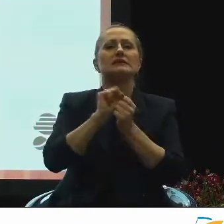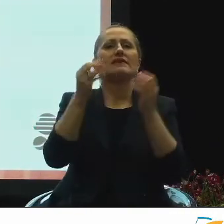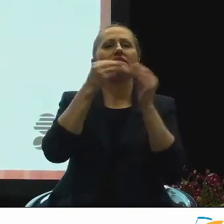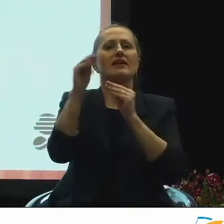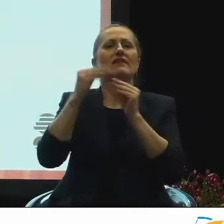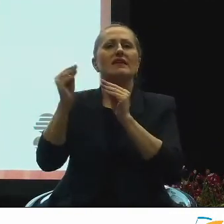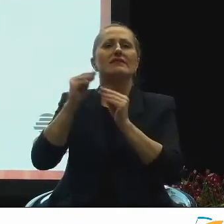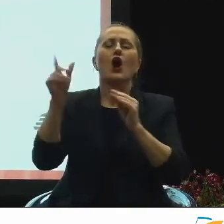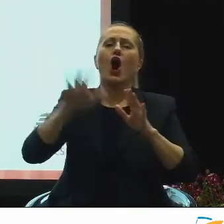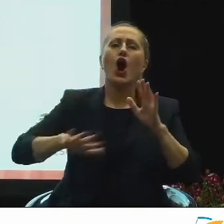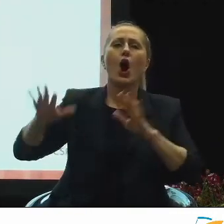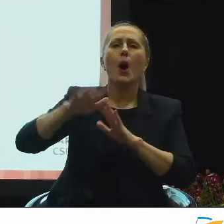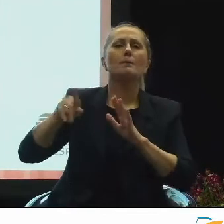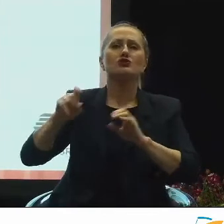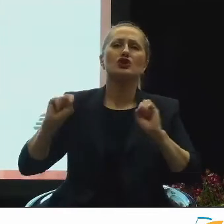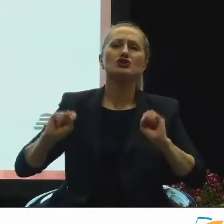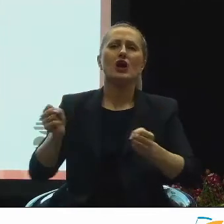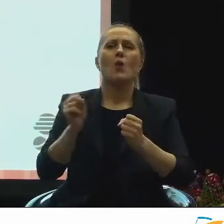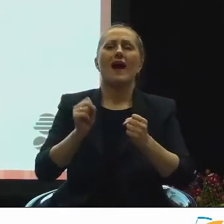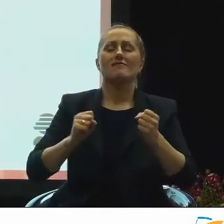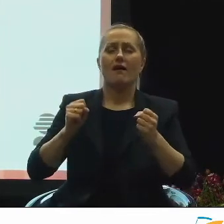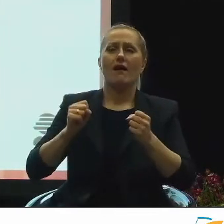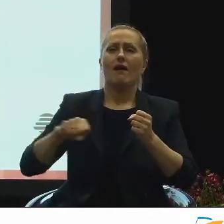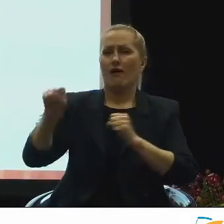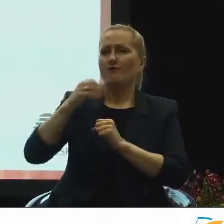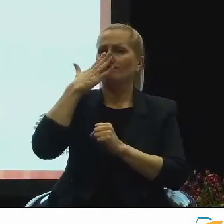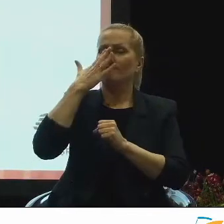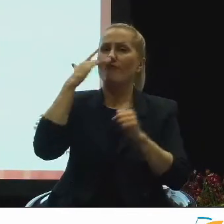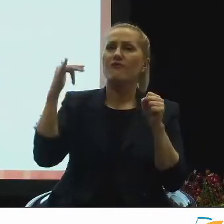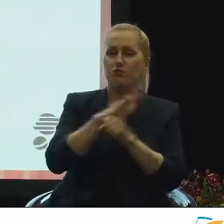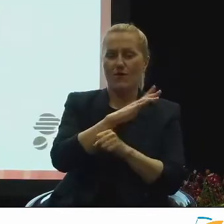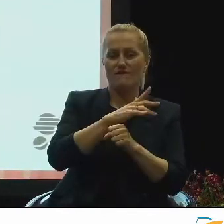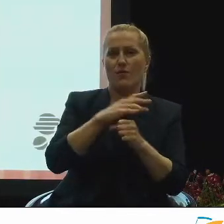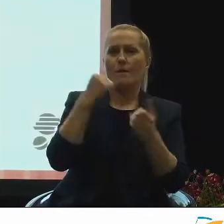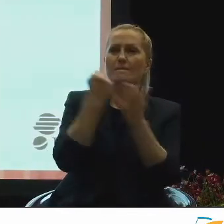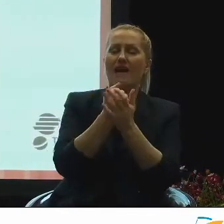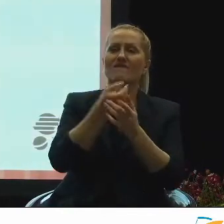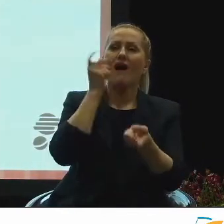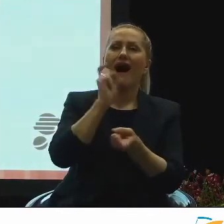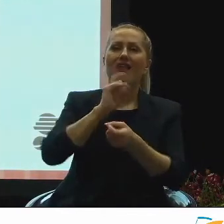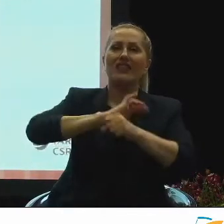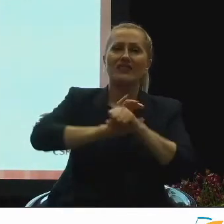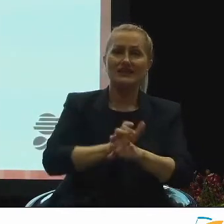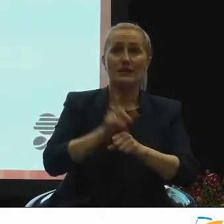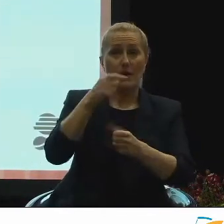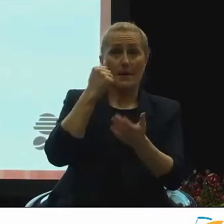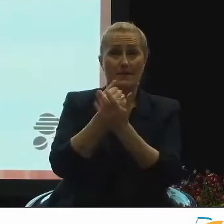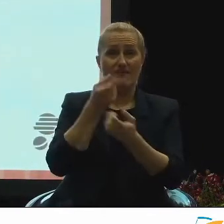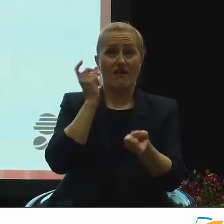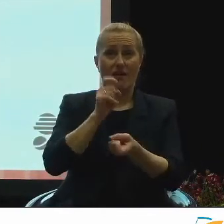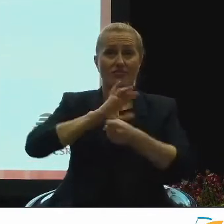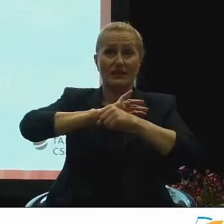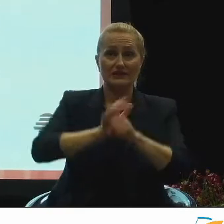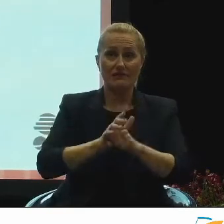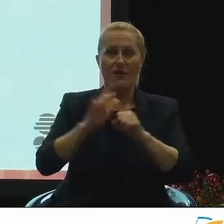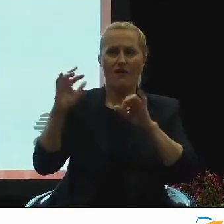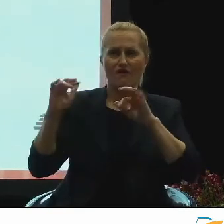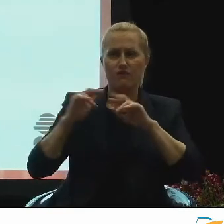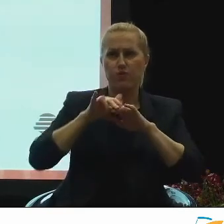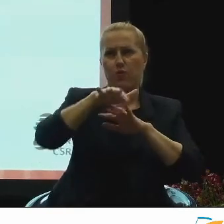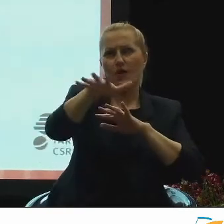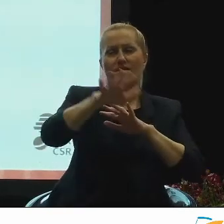zakres oddziaływania prawa antydyskryminacyjnego. Prawo antydyskryminacyjne rozszerza się na inne